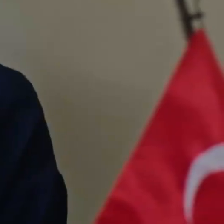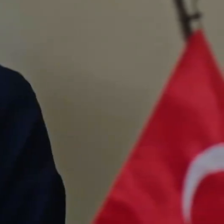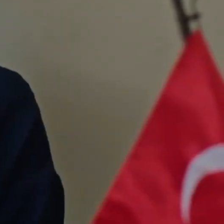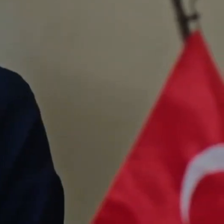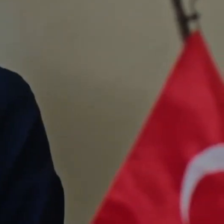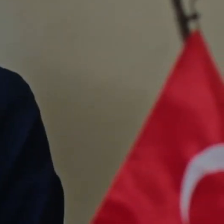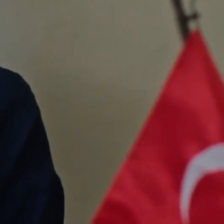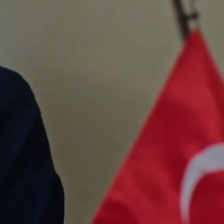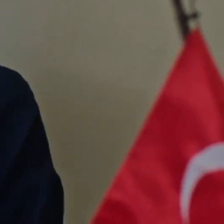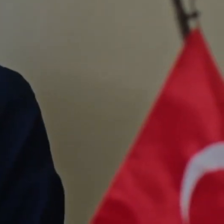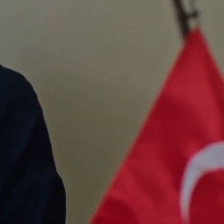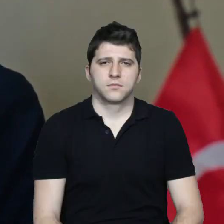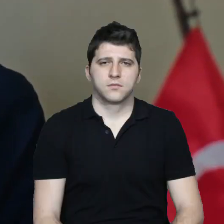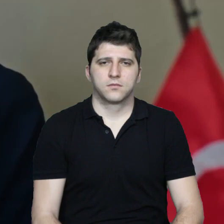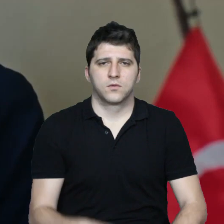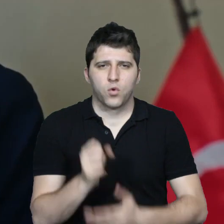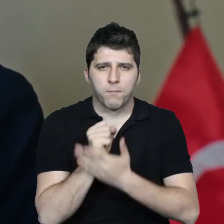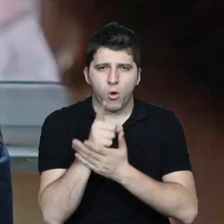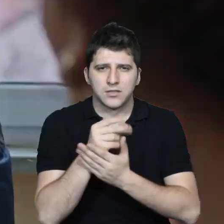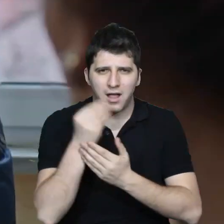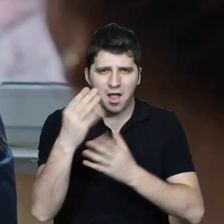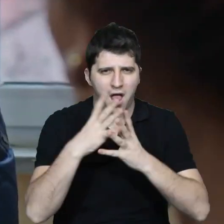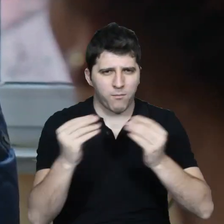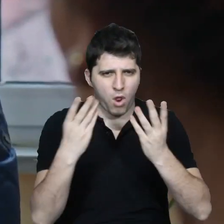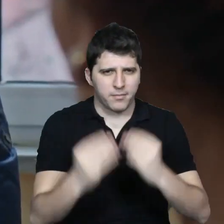oturuyor. Postada mı kayboldu acaba?